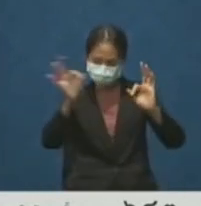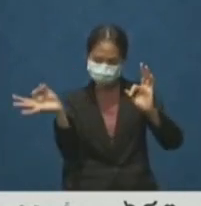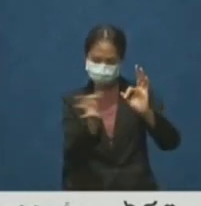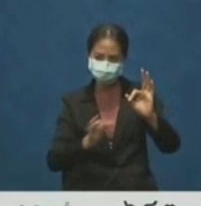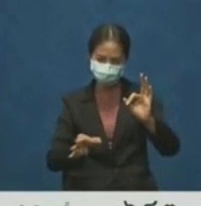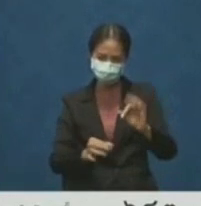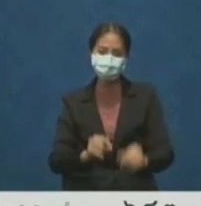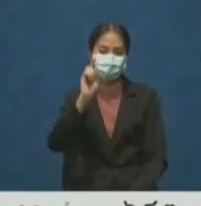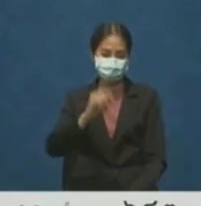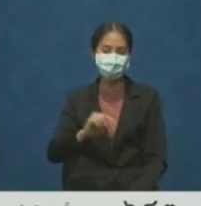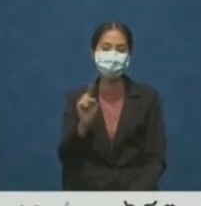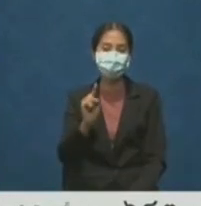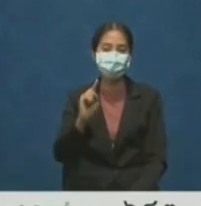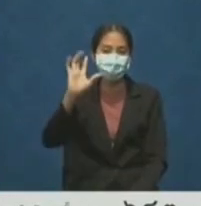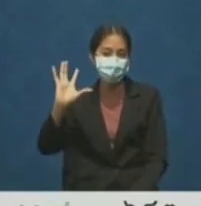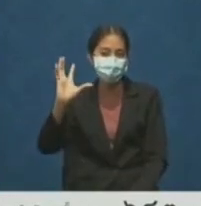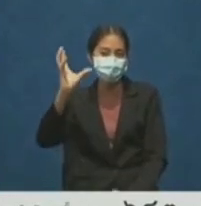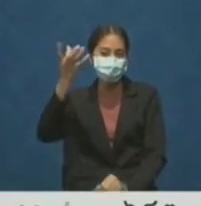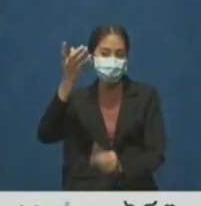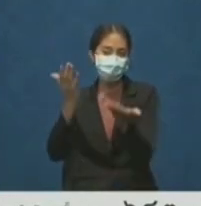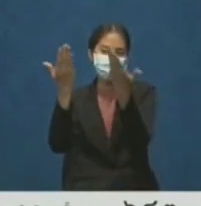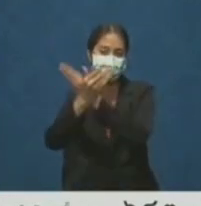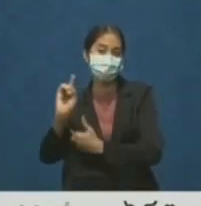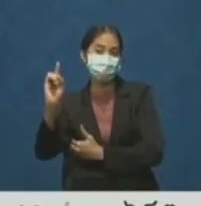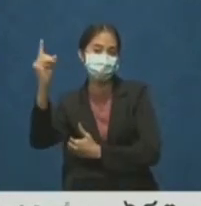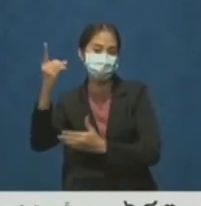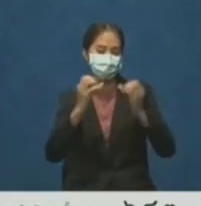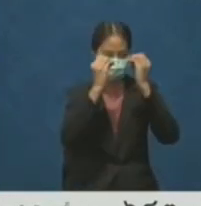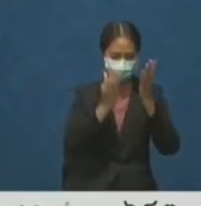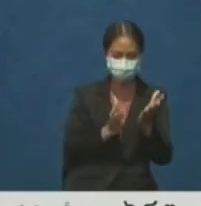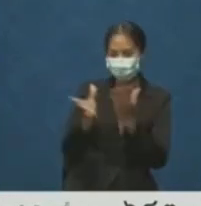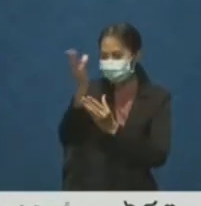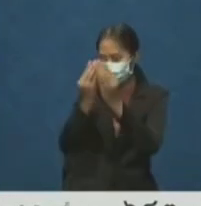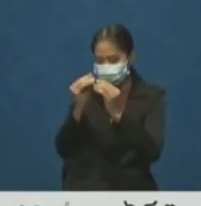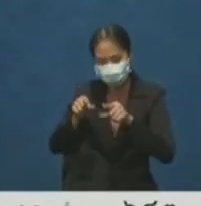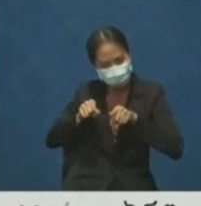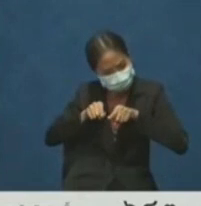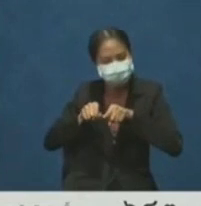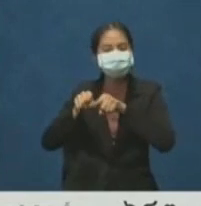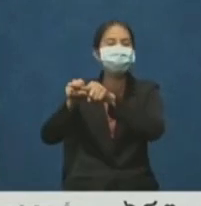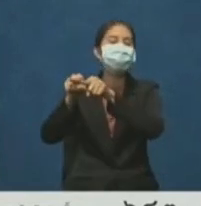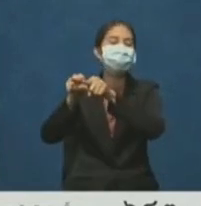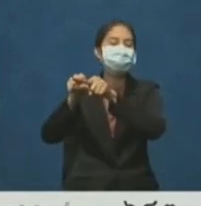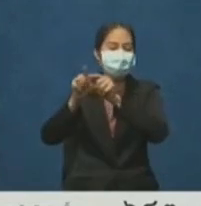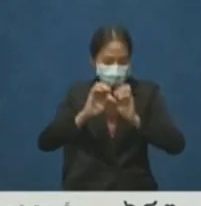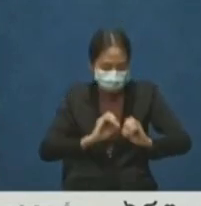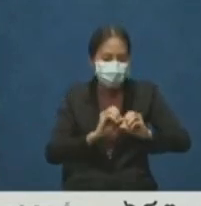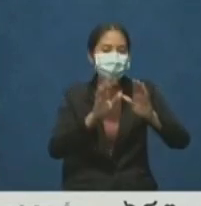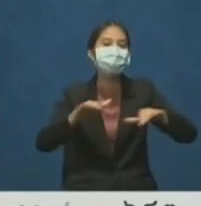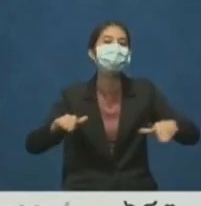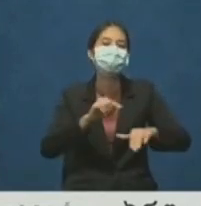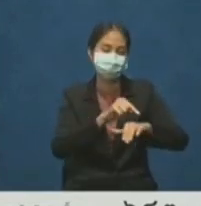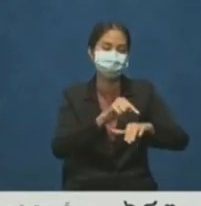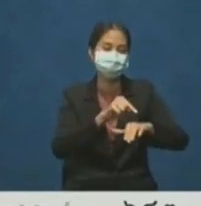ค์อันนี้ที่เขียนไว้ก็คือว่าต้องเท่าทันโลกนะครับเท่าทันโลกให้ทันการศึกษาไทยนั้นต้องไปเท่าทันนะครับเป็